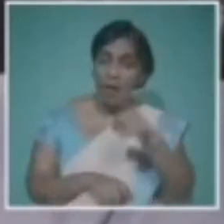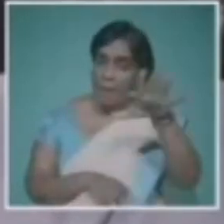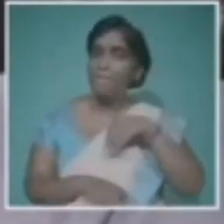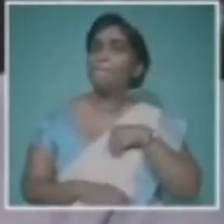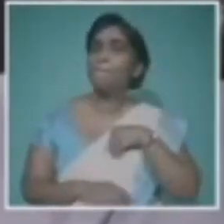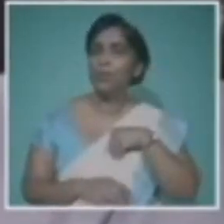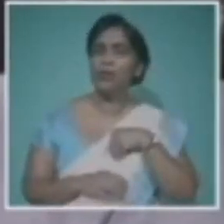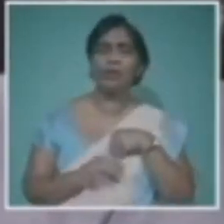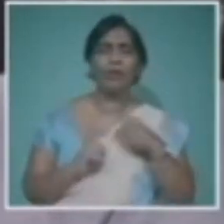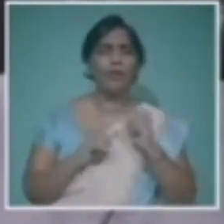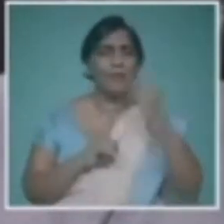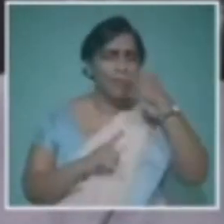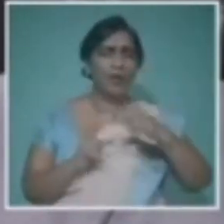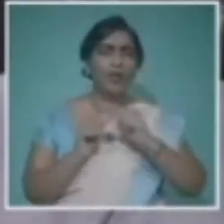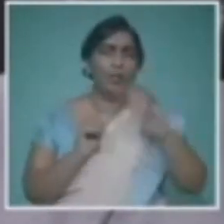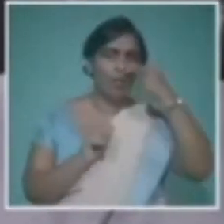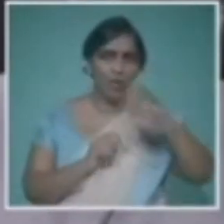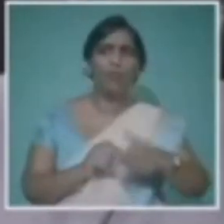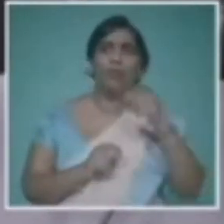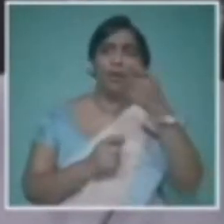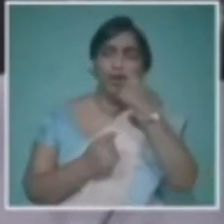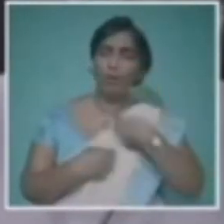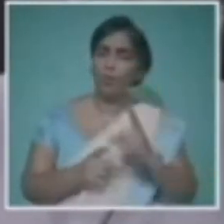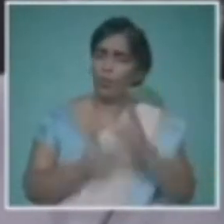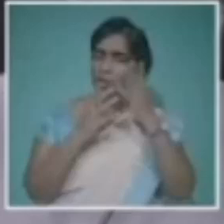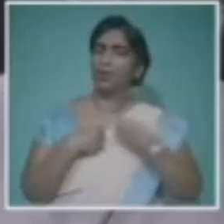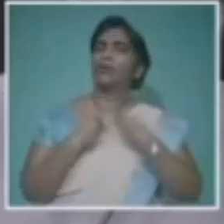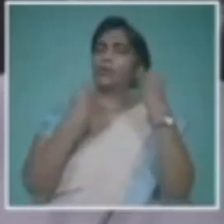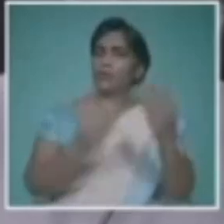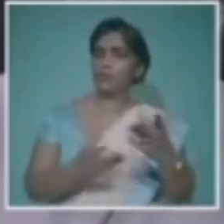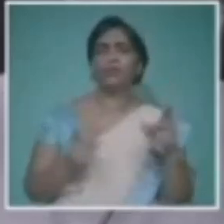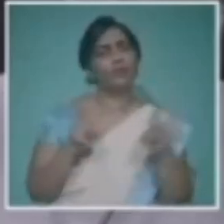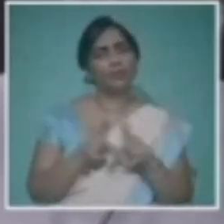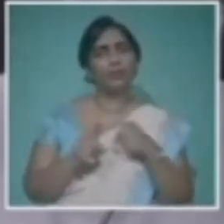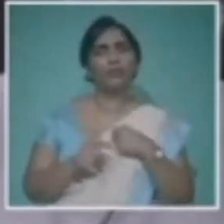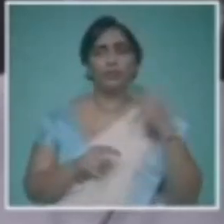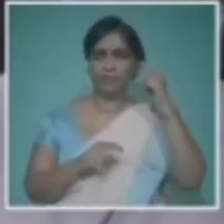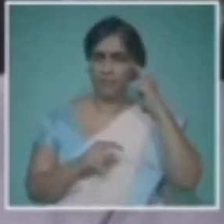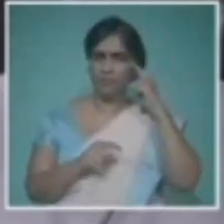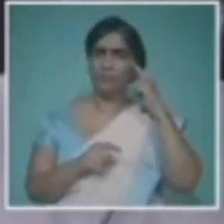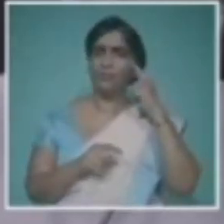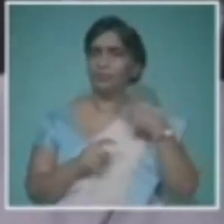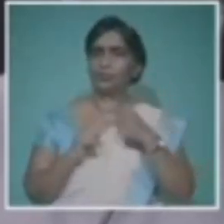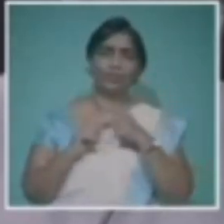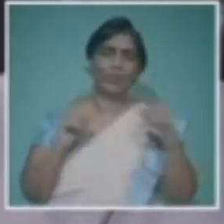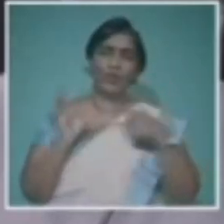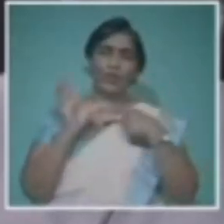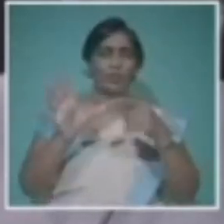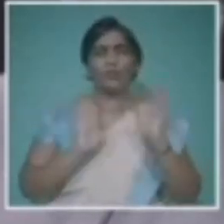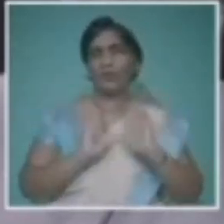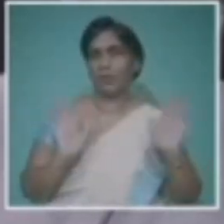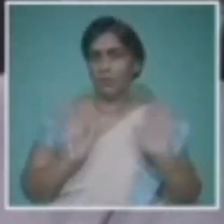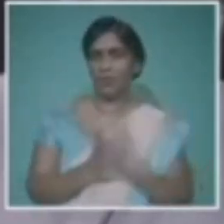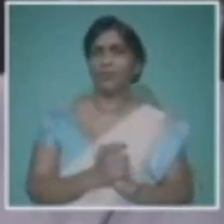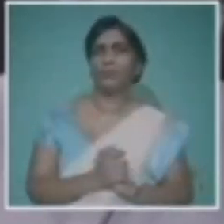අරගෙන අපි පෙට්‍රල් ඩීසල් භූමි තෙල් ඔබතුමා කියන විදිහට දෙනවා. ඉතින් ඒ නිසා මම හිතන්නේ මම ඊට වඩා පිළිතුරු දෙන්න යන්නේ ඒ